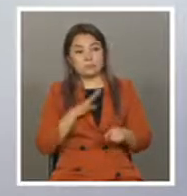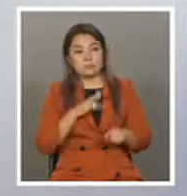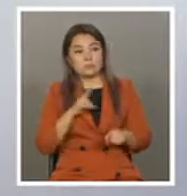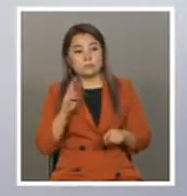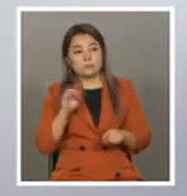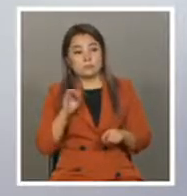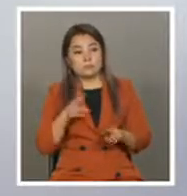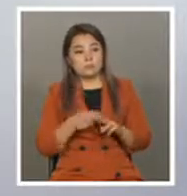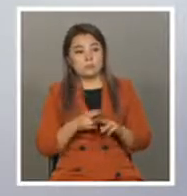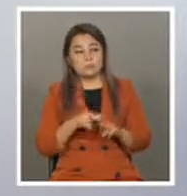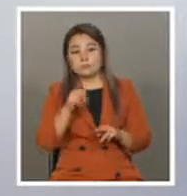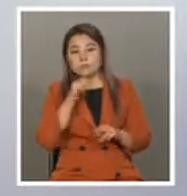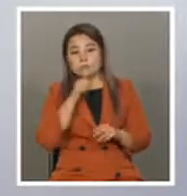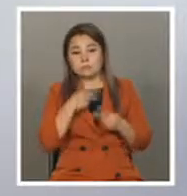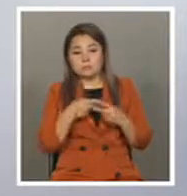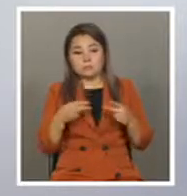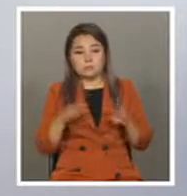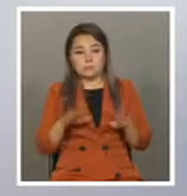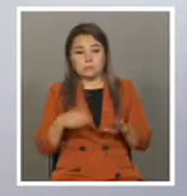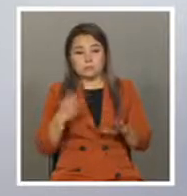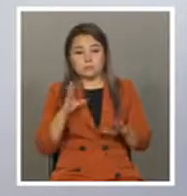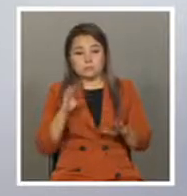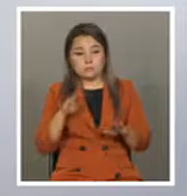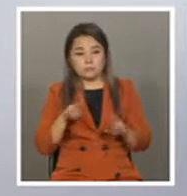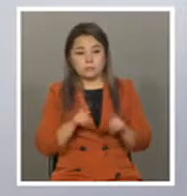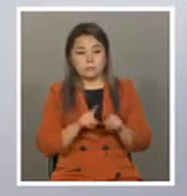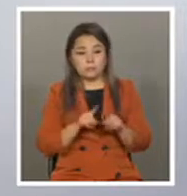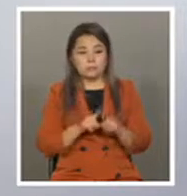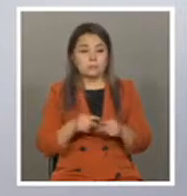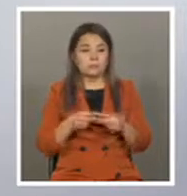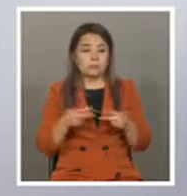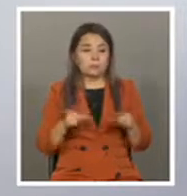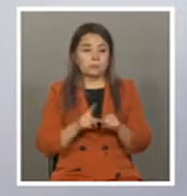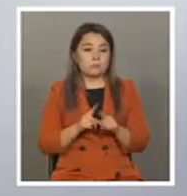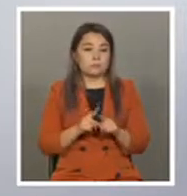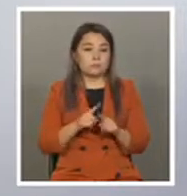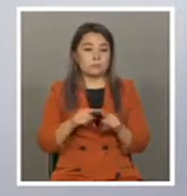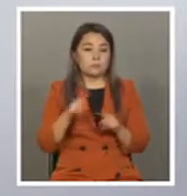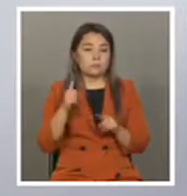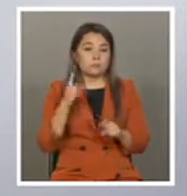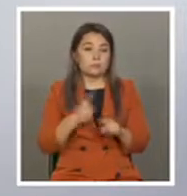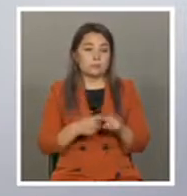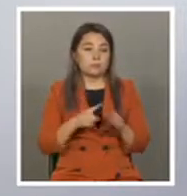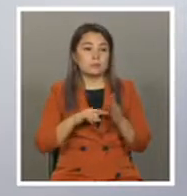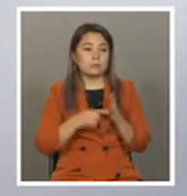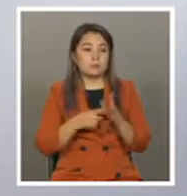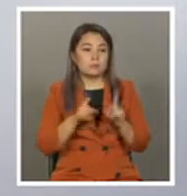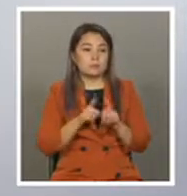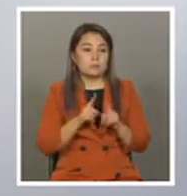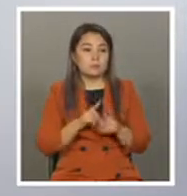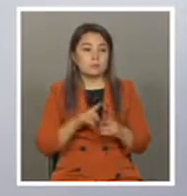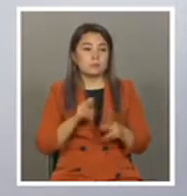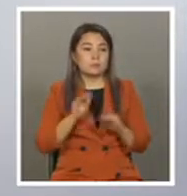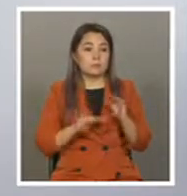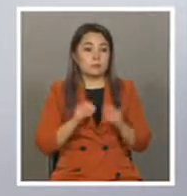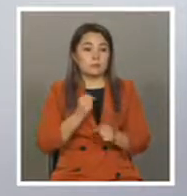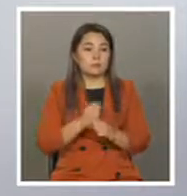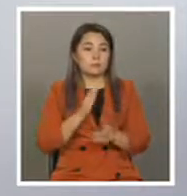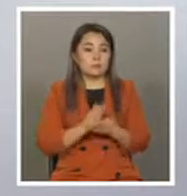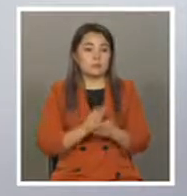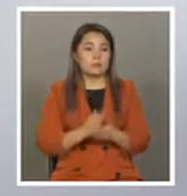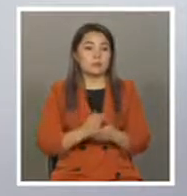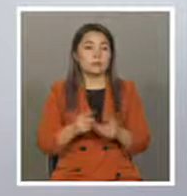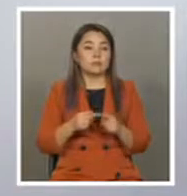теңдеулерді шығару барысында біз v теоремасы мен түбірлердің қосындысын, көбейтіндісін құрастырамыз. Бірақ